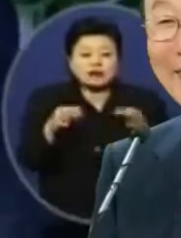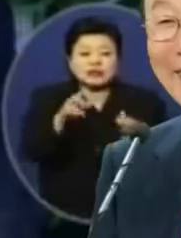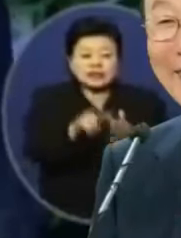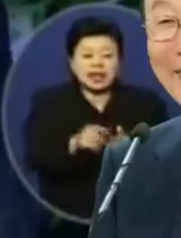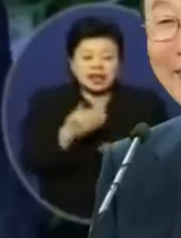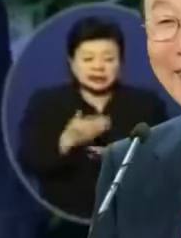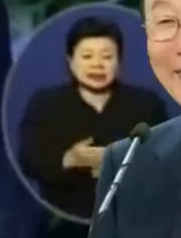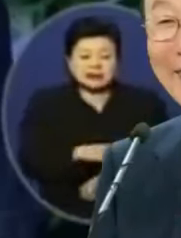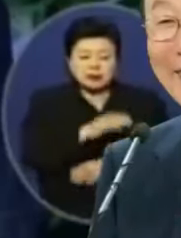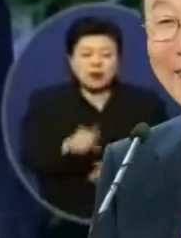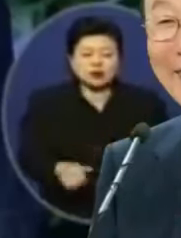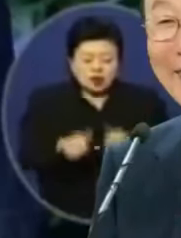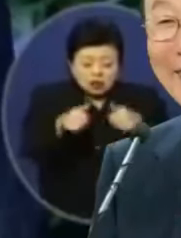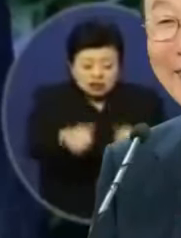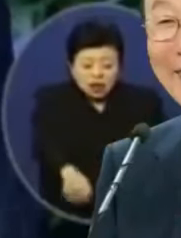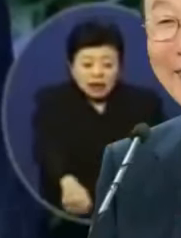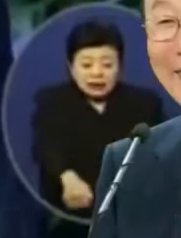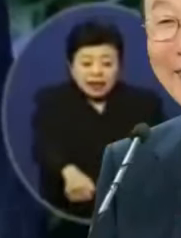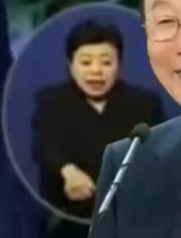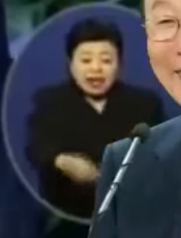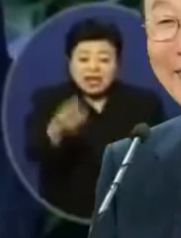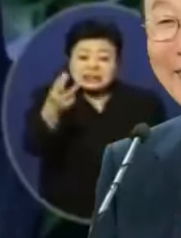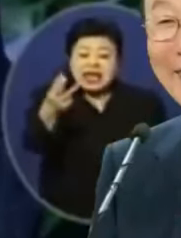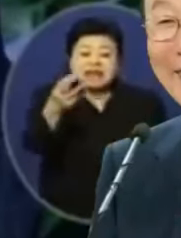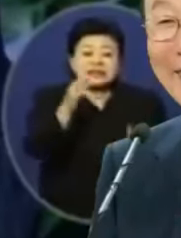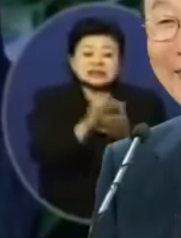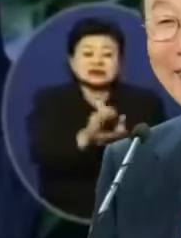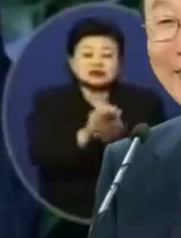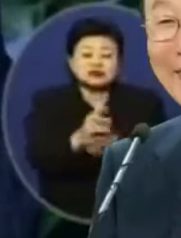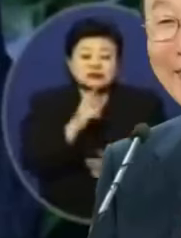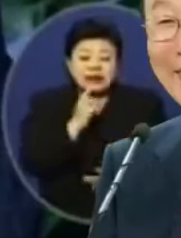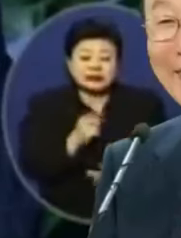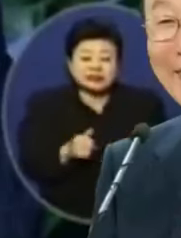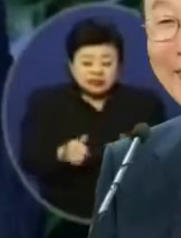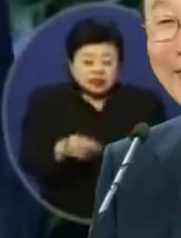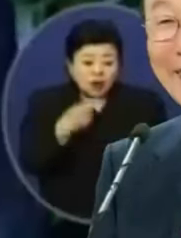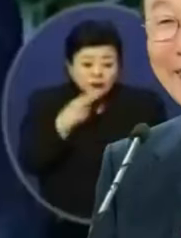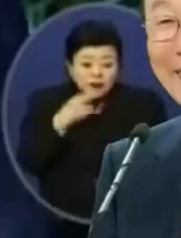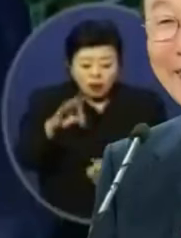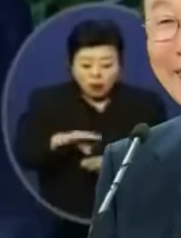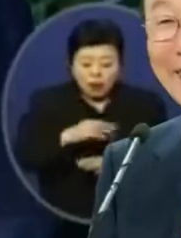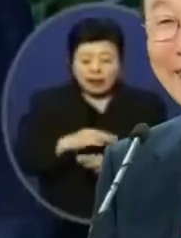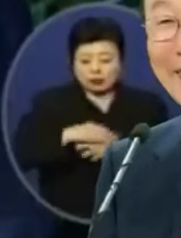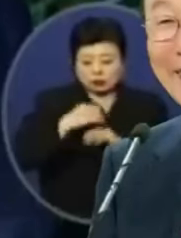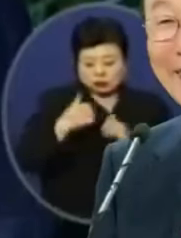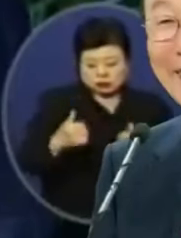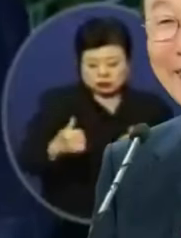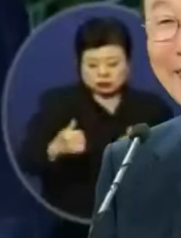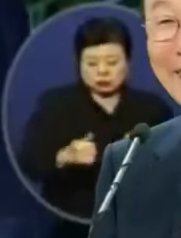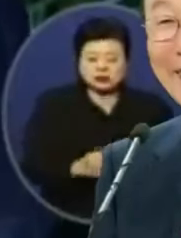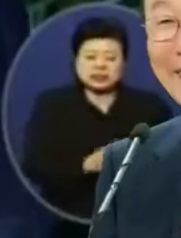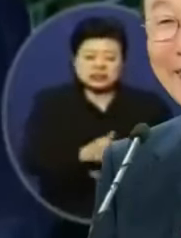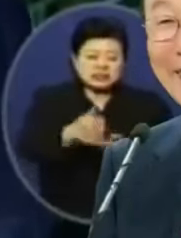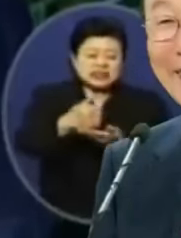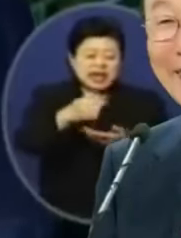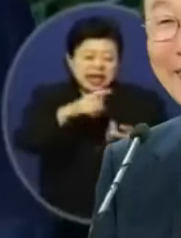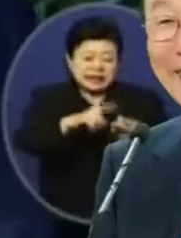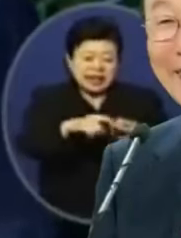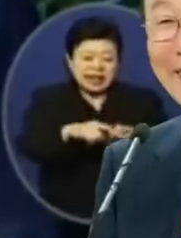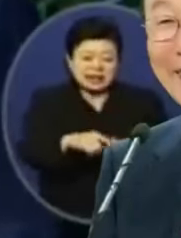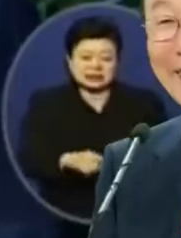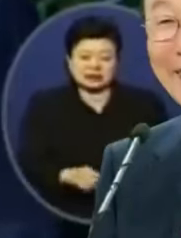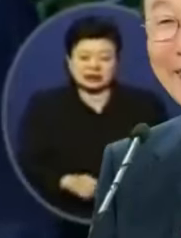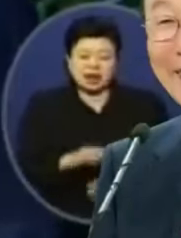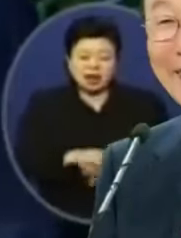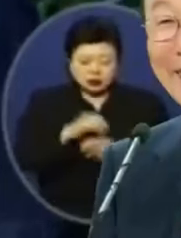다른 사람은 다 절을 하나 절을 안 했습니다. 이는 왕에 대한 도전이요 우리 신에 대한 도전이요